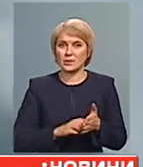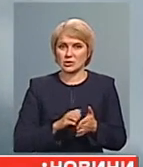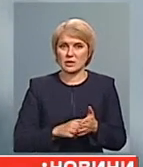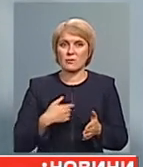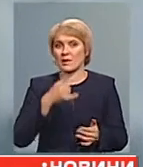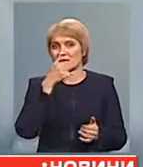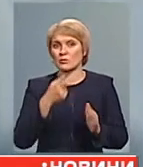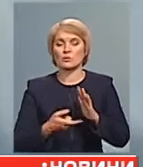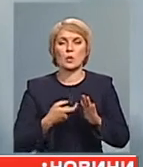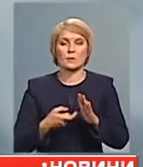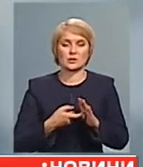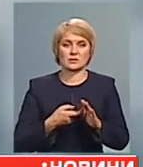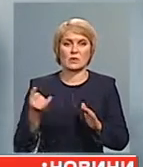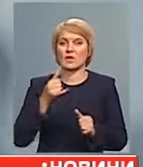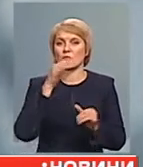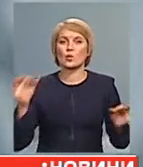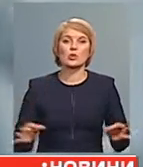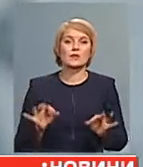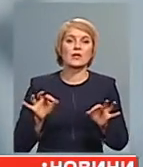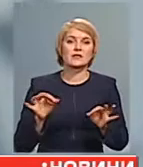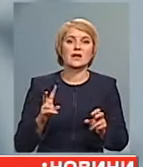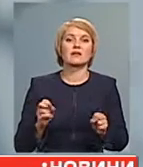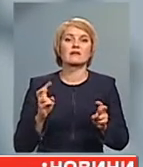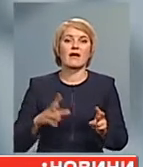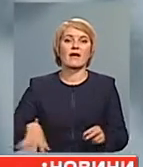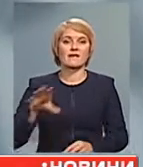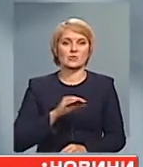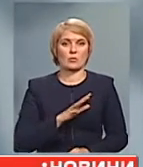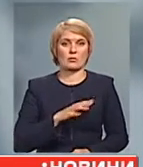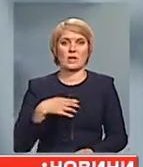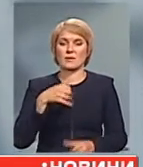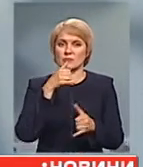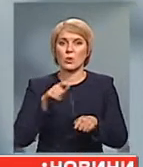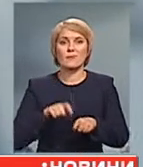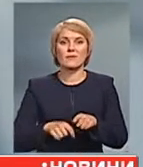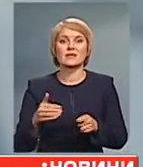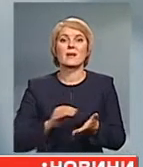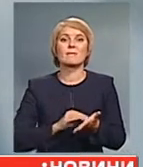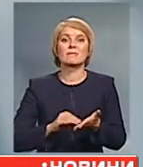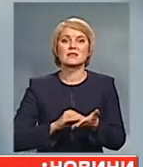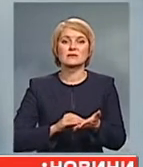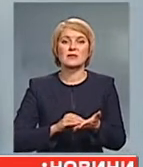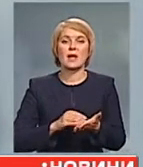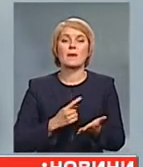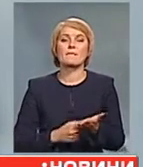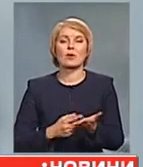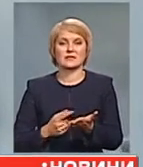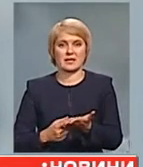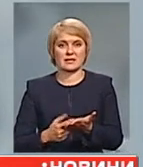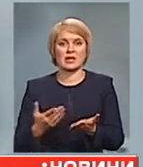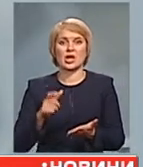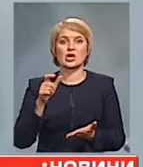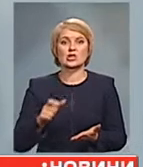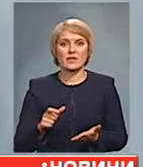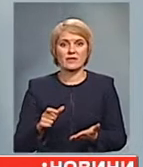их допросить. Они не смогут ничего рассказать о том, как все было. Нет. Значит, мы не сможем перепроверить их письменные показания. Если человек живой, то его можно